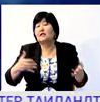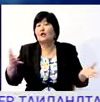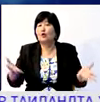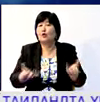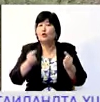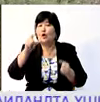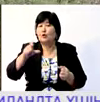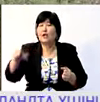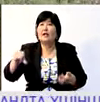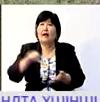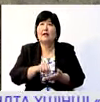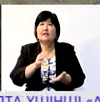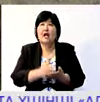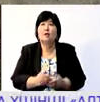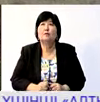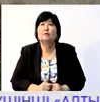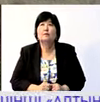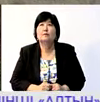қатысты.